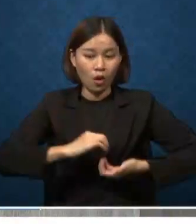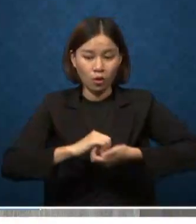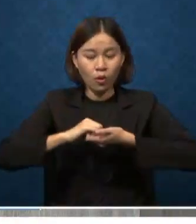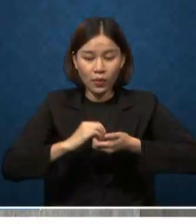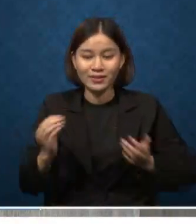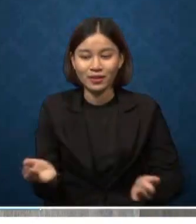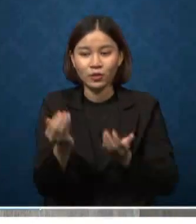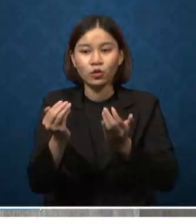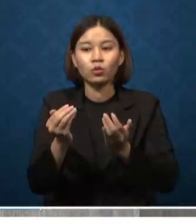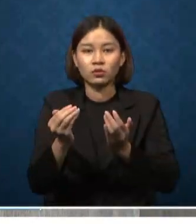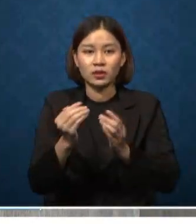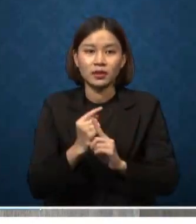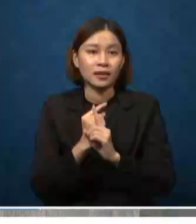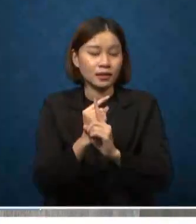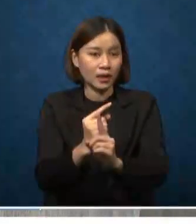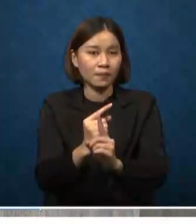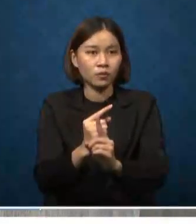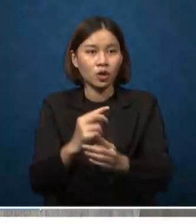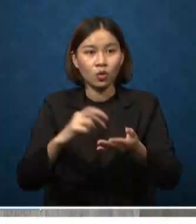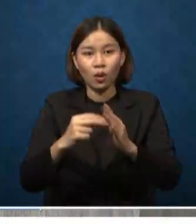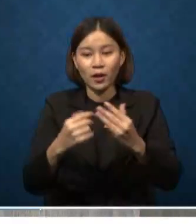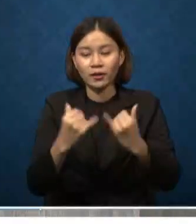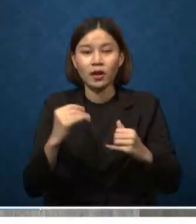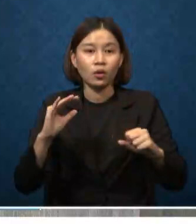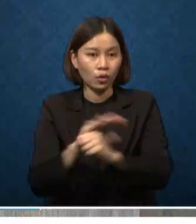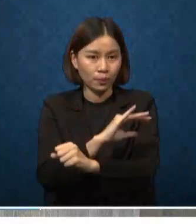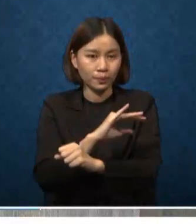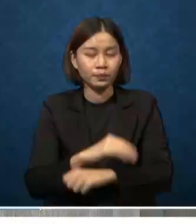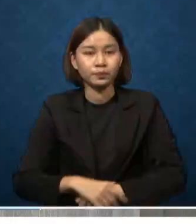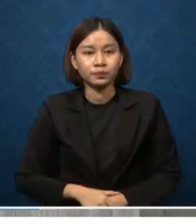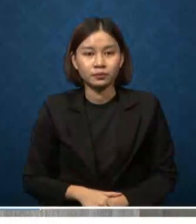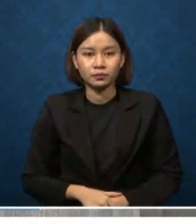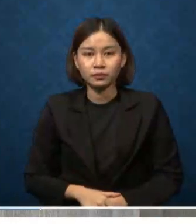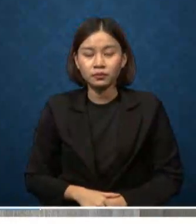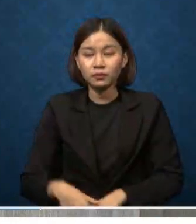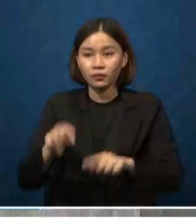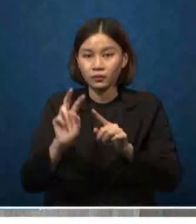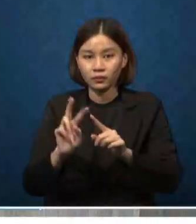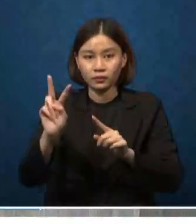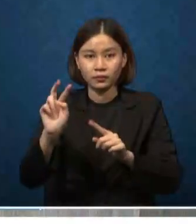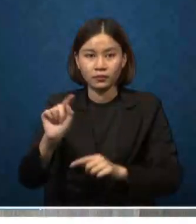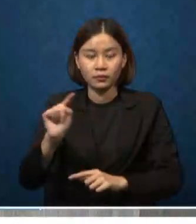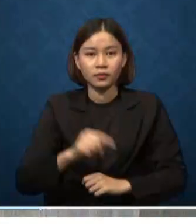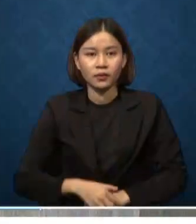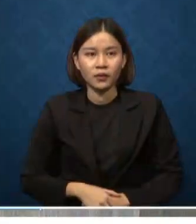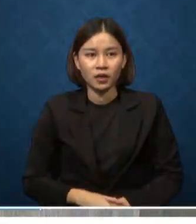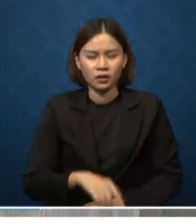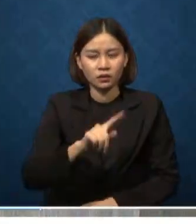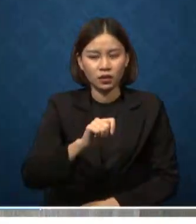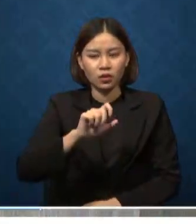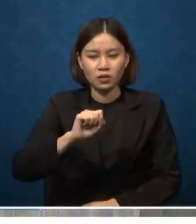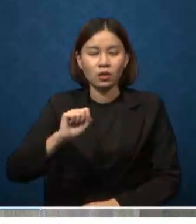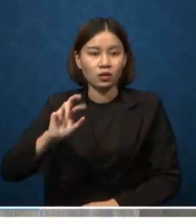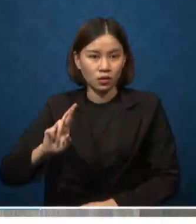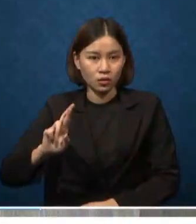ทิศทางผมคิดว่ามันจะเกิดความสมบูรณ์เรื่องที่ 2ก็คือว่าเรื่องที่ตสร